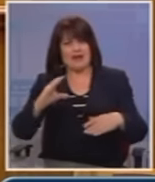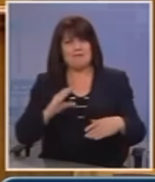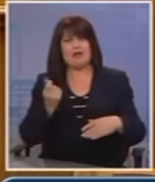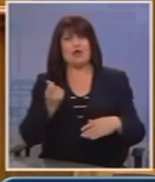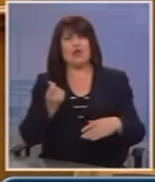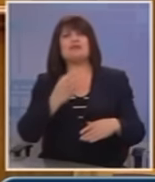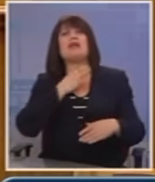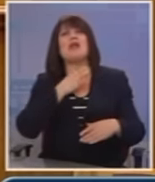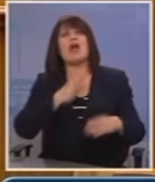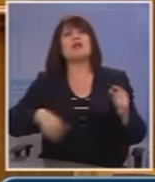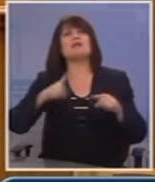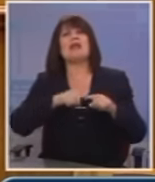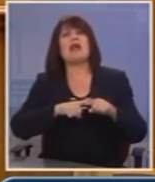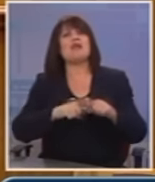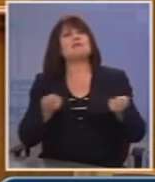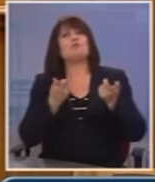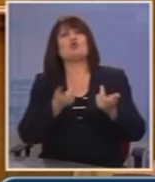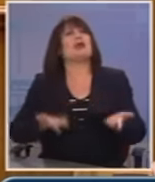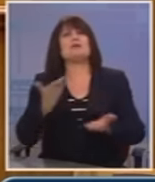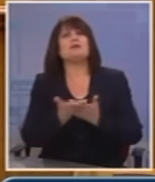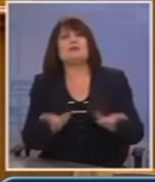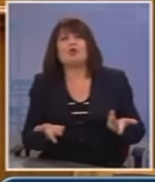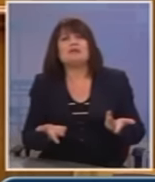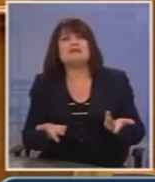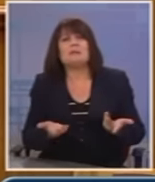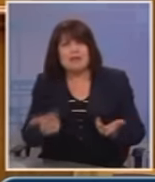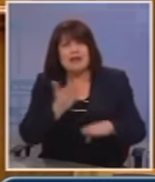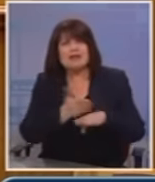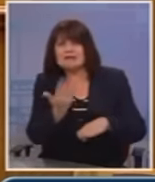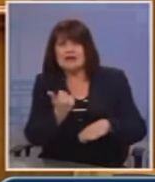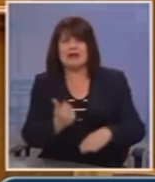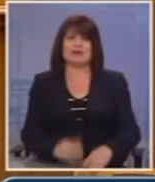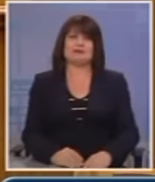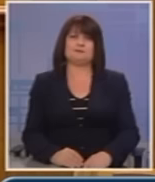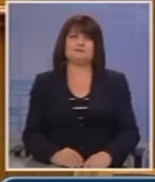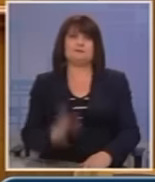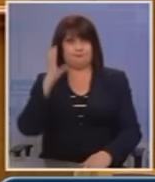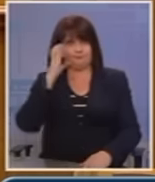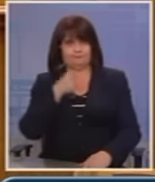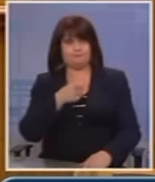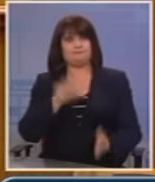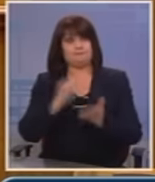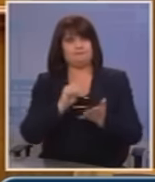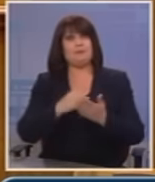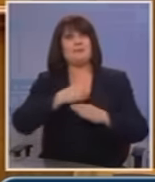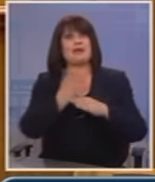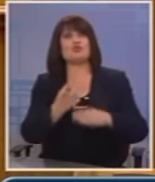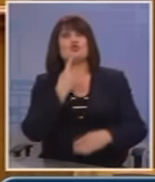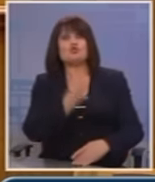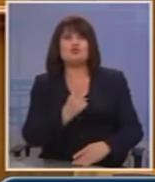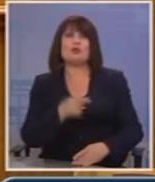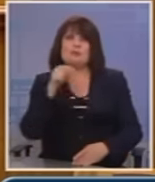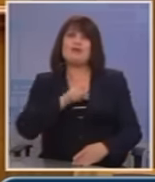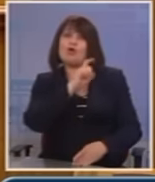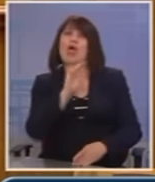των αναγκών της ελληνικής οικονομίας? Και υπενθυμίζω εδώ ότι κατ' επανάληψη το Πασόκ σας έχει θέσει αυτό